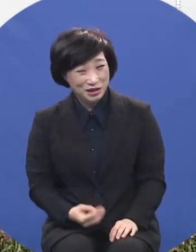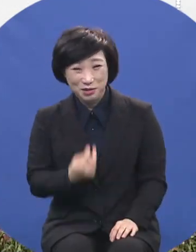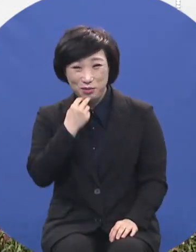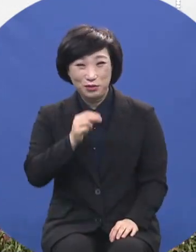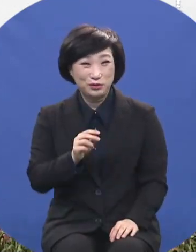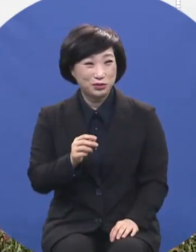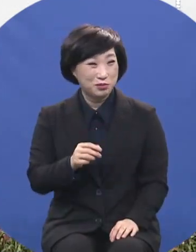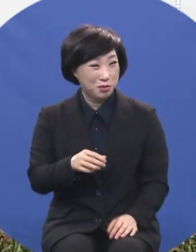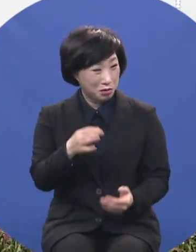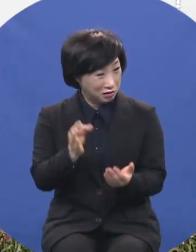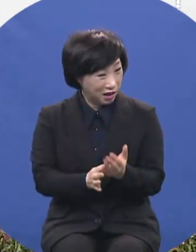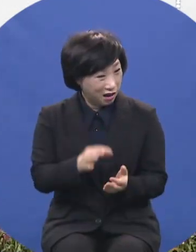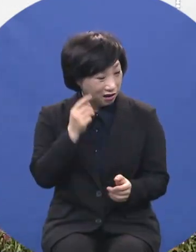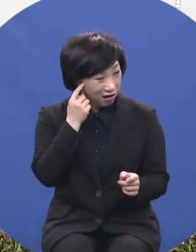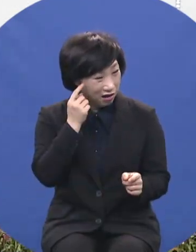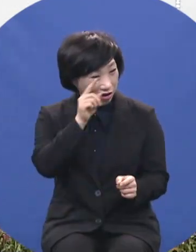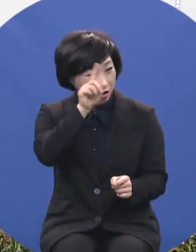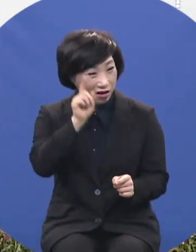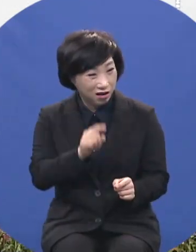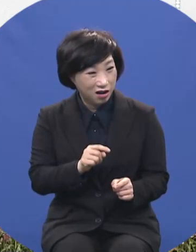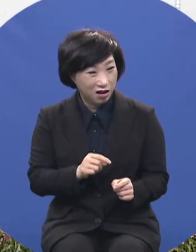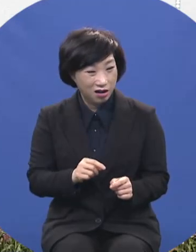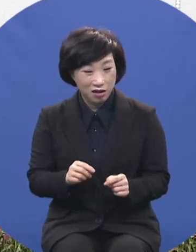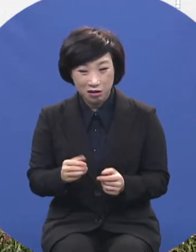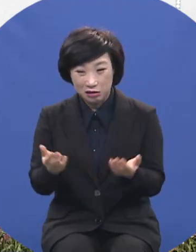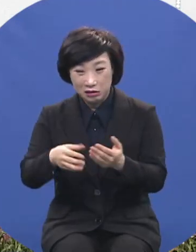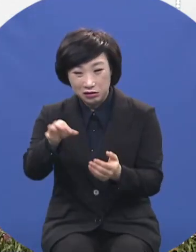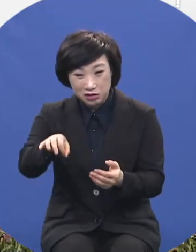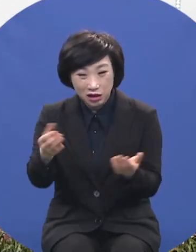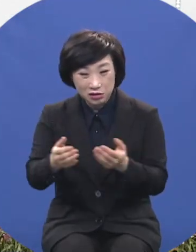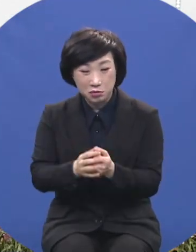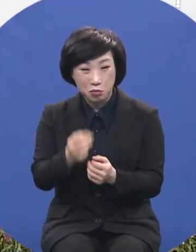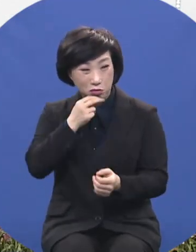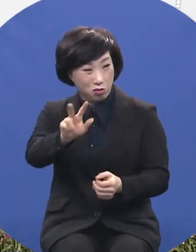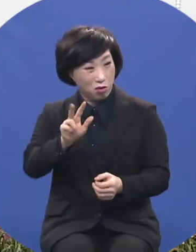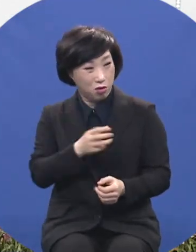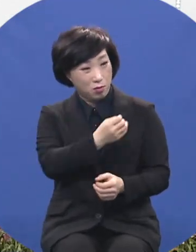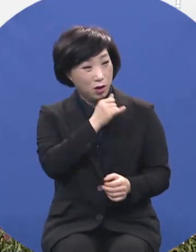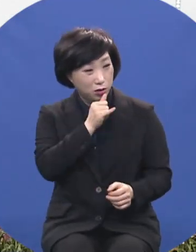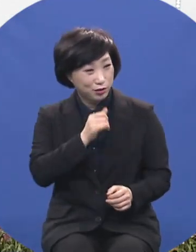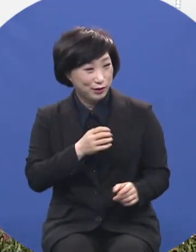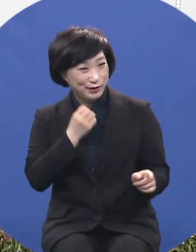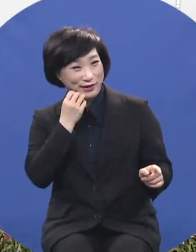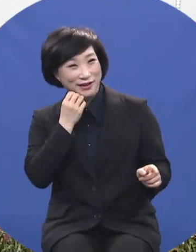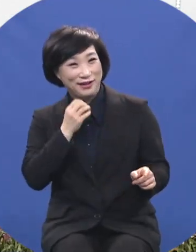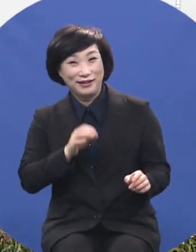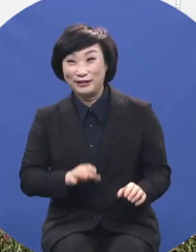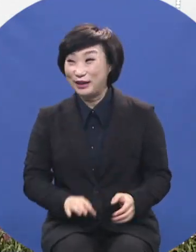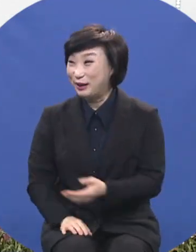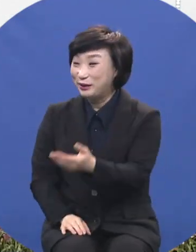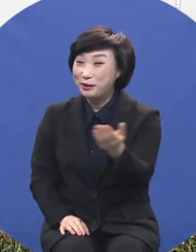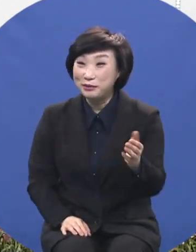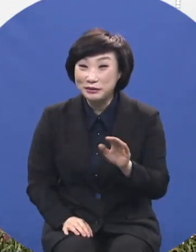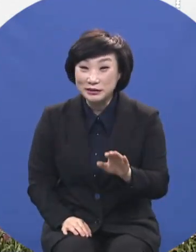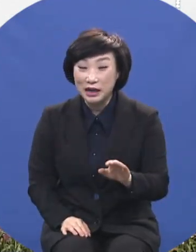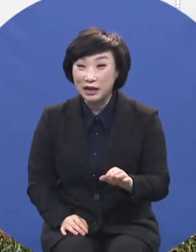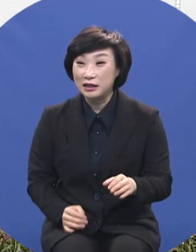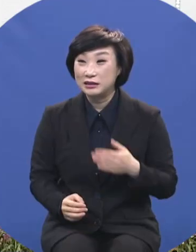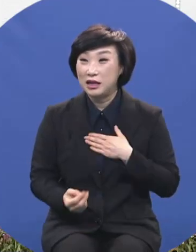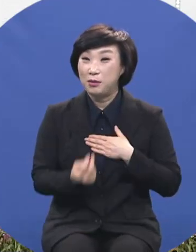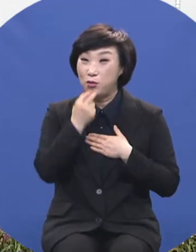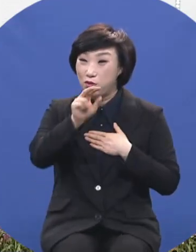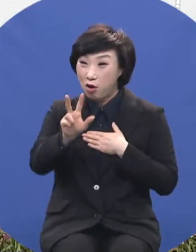목숨이 얼마나 싸구려인데 그런데 걸어 그래. 어? 어디 내 목숨 거는 것이